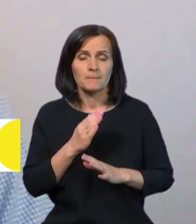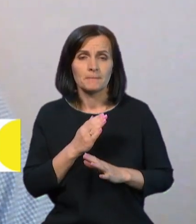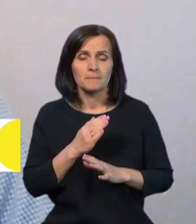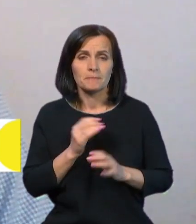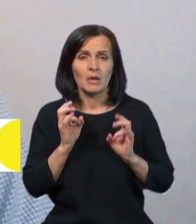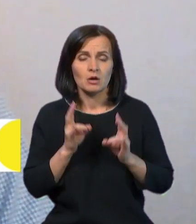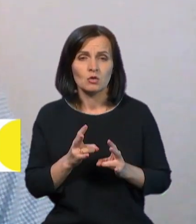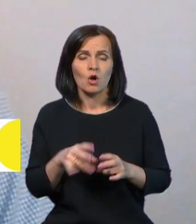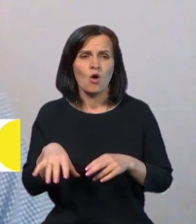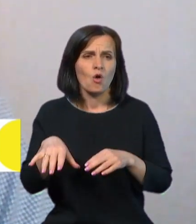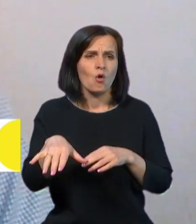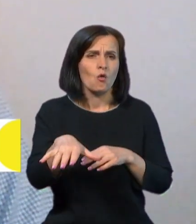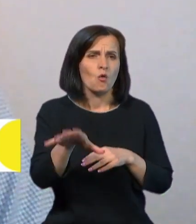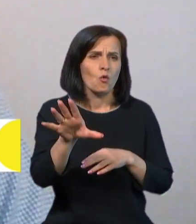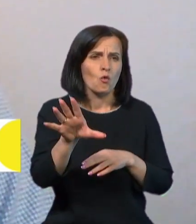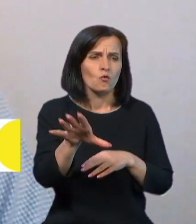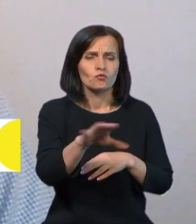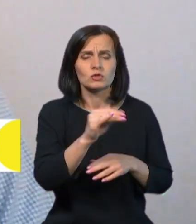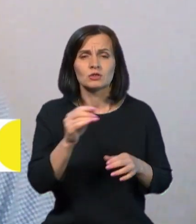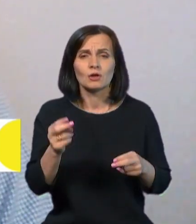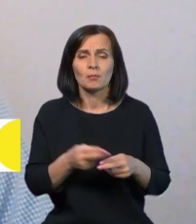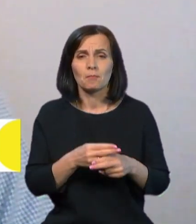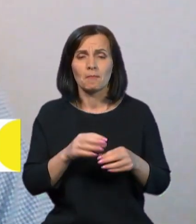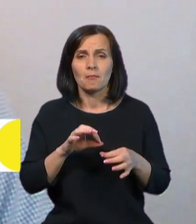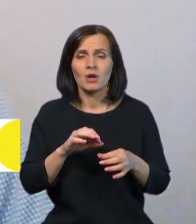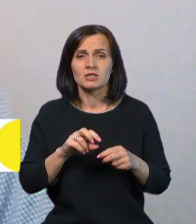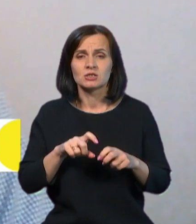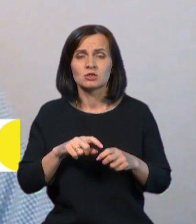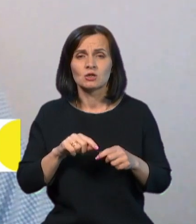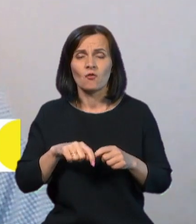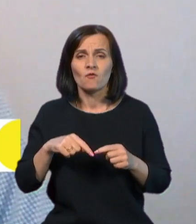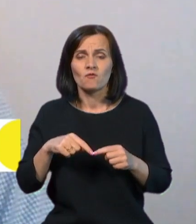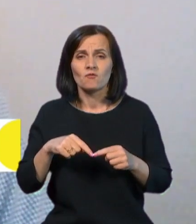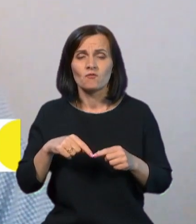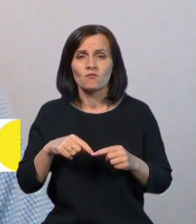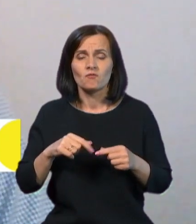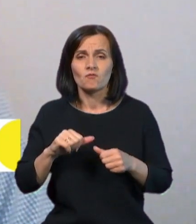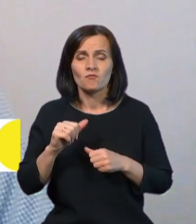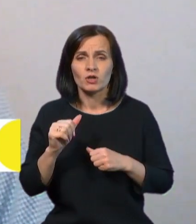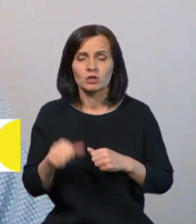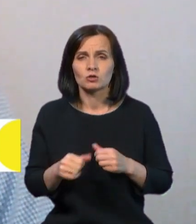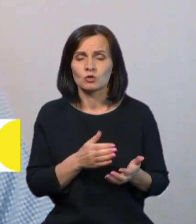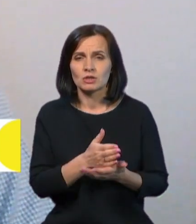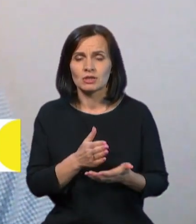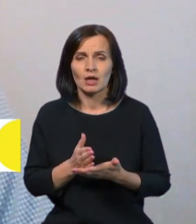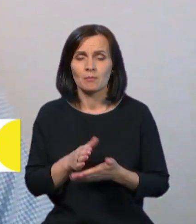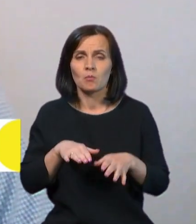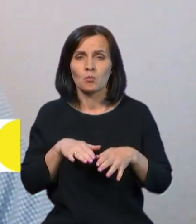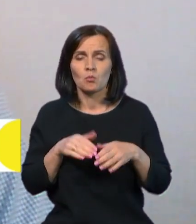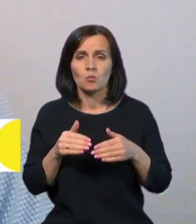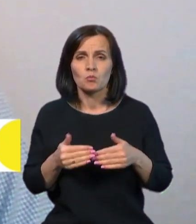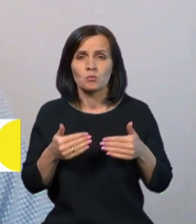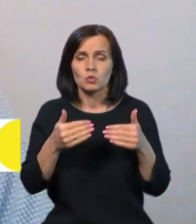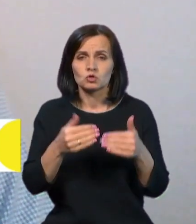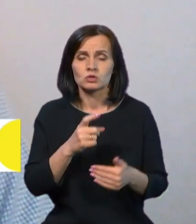всіх, без винятку, напрямках можливого просування ЗСУ. Давайте із вами згадаємо, що навіть на території Донецької